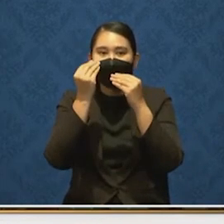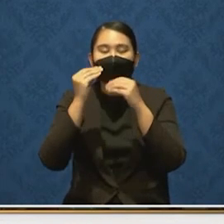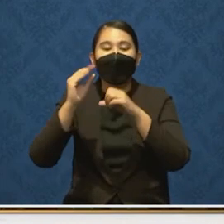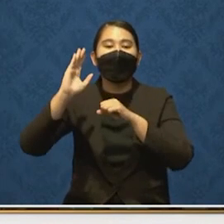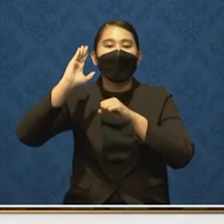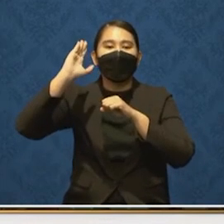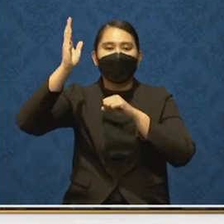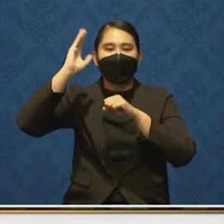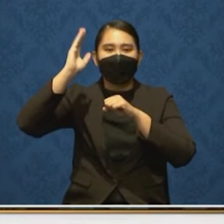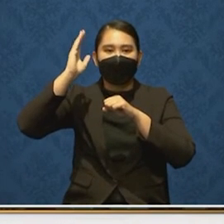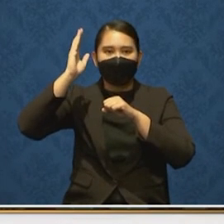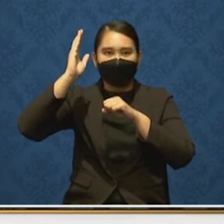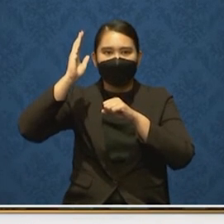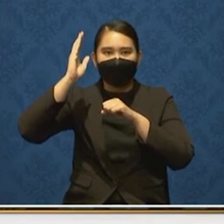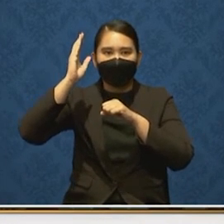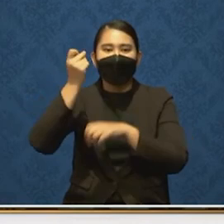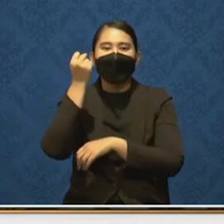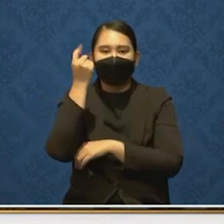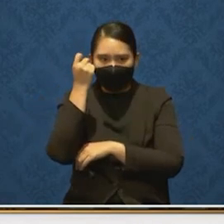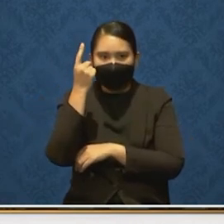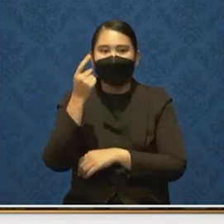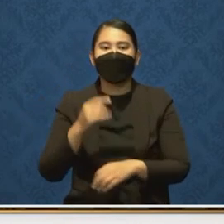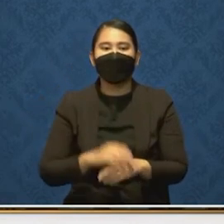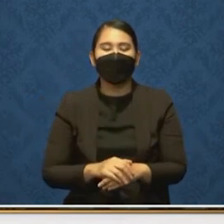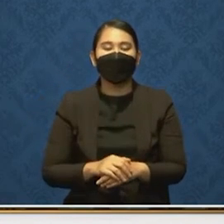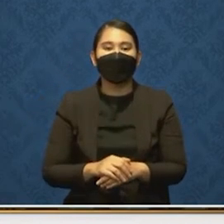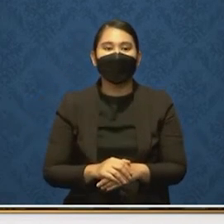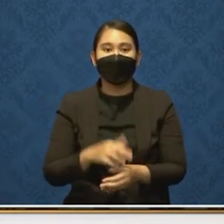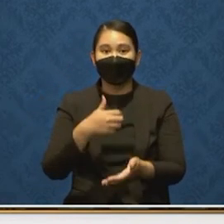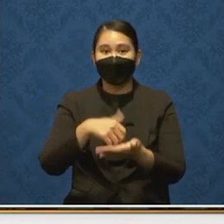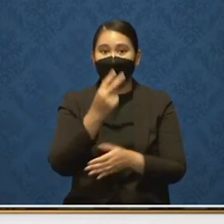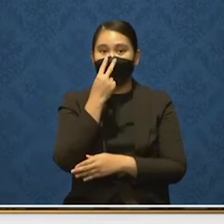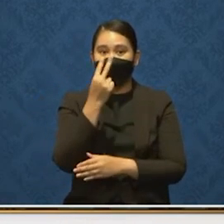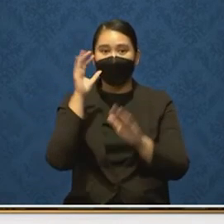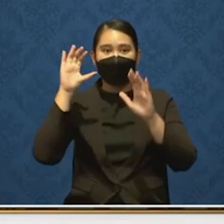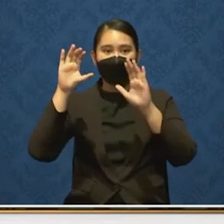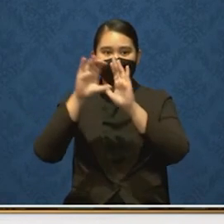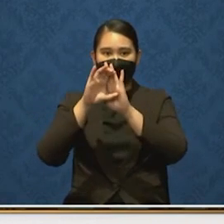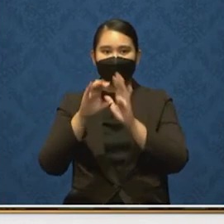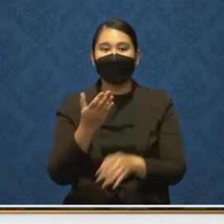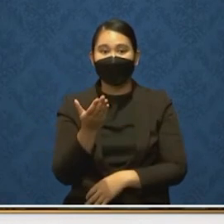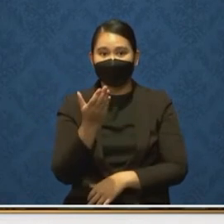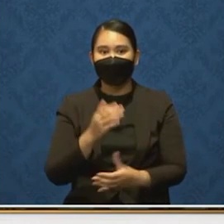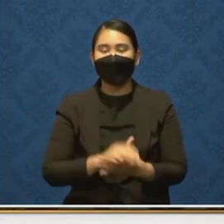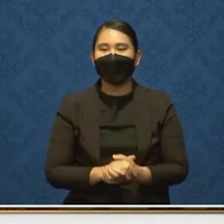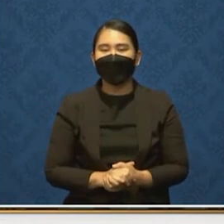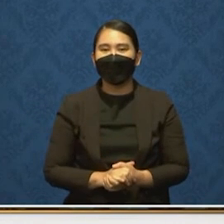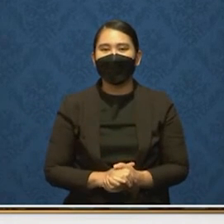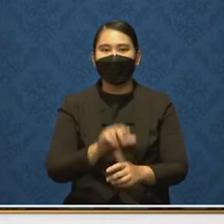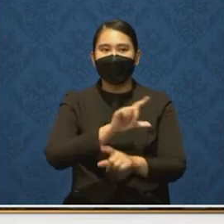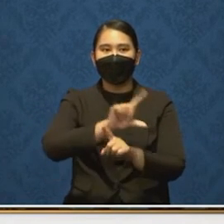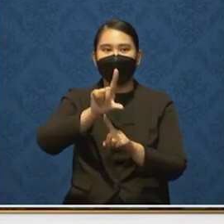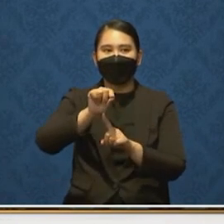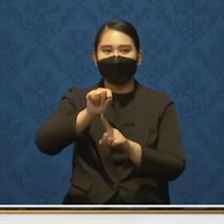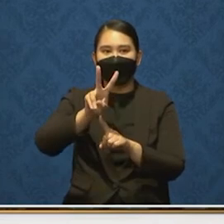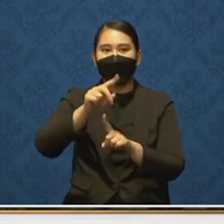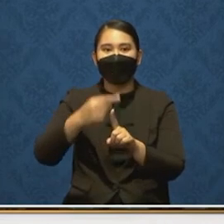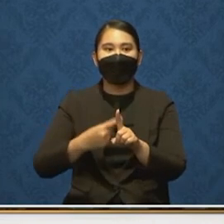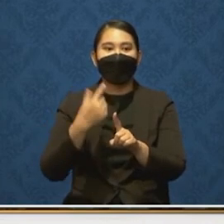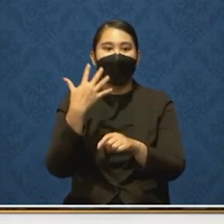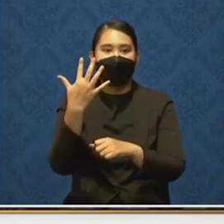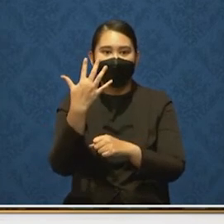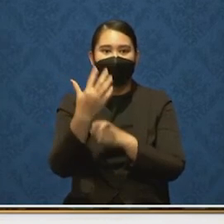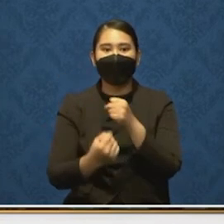ได้เข้าใจมากขึ้นท่ดูภาพนะครับนี่เมอวันที่ 22 พุธิภคม 2 วท้